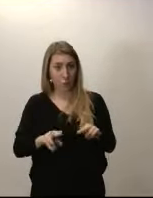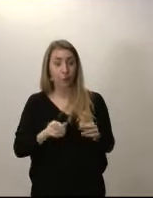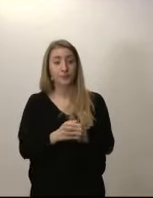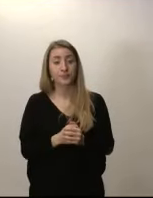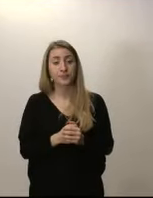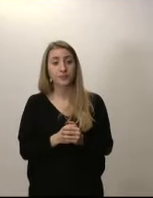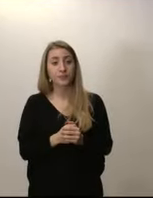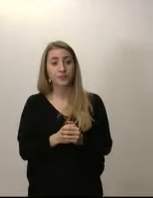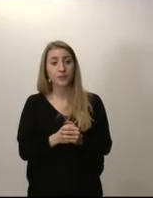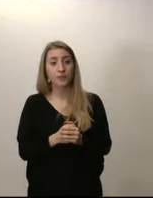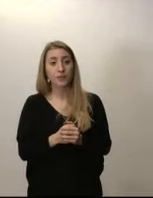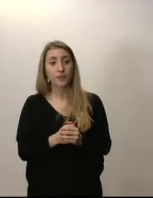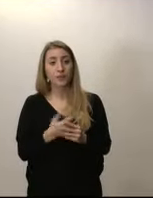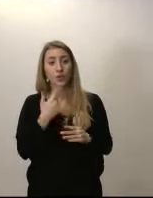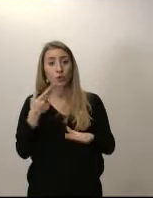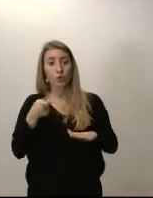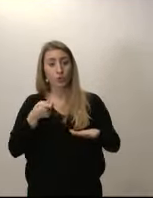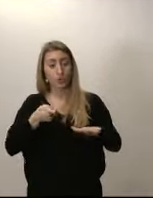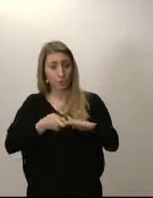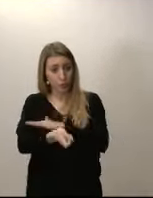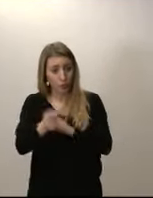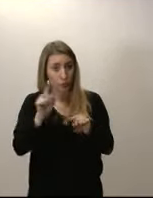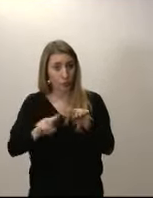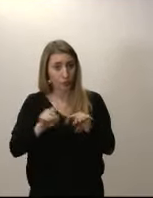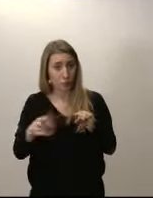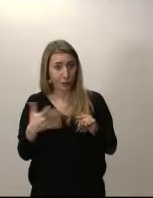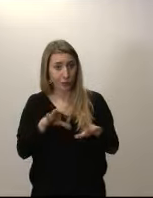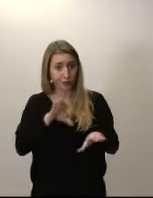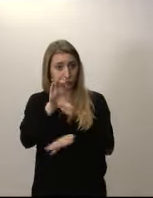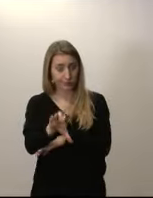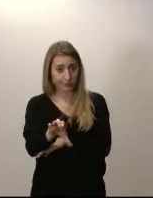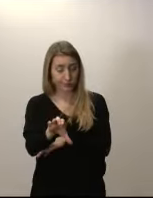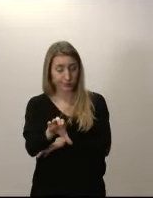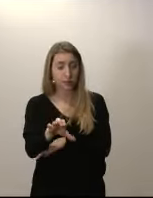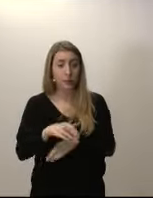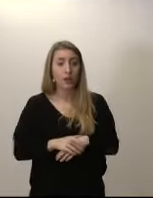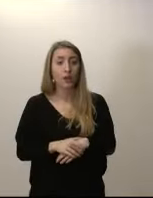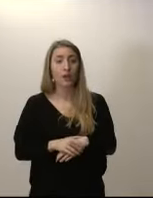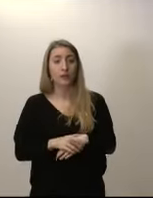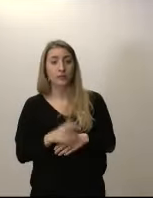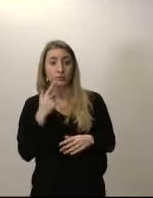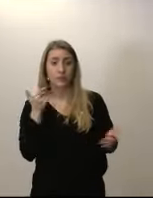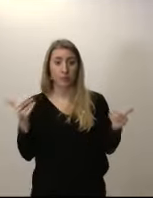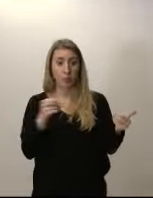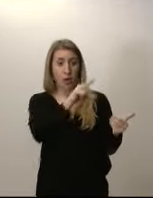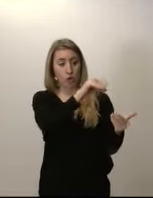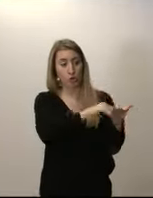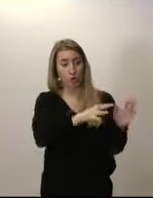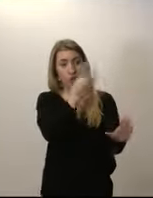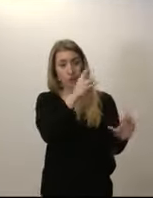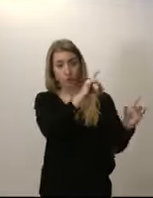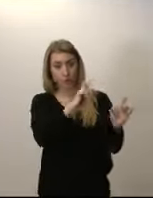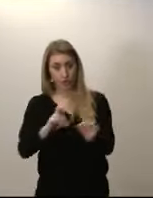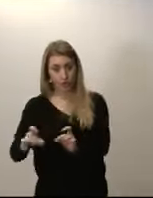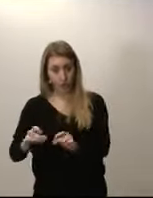précédentes, les subventions d'équipement qui ont été versées, qui sont un peu en baisse par rapport à 2014,